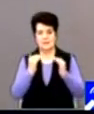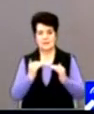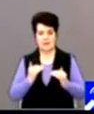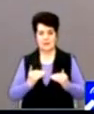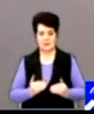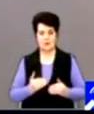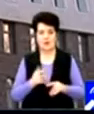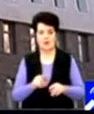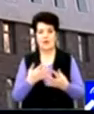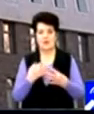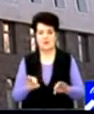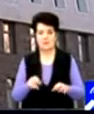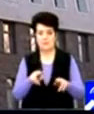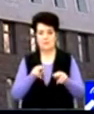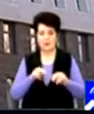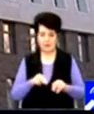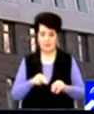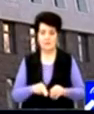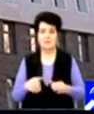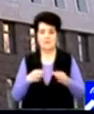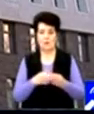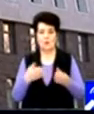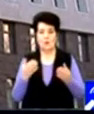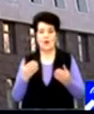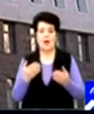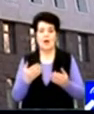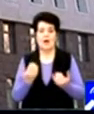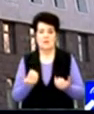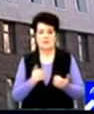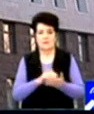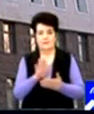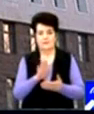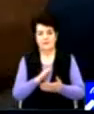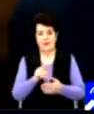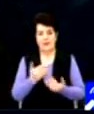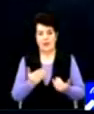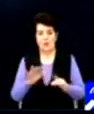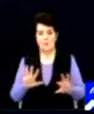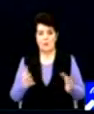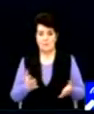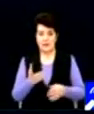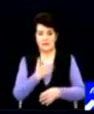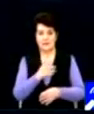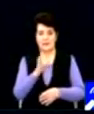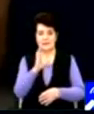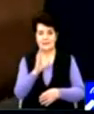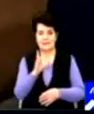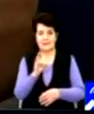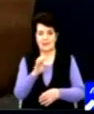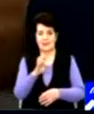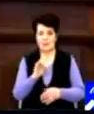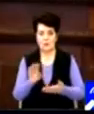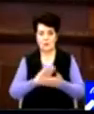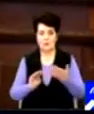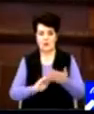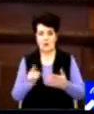care au acces în Parlament. Toate solicitările blocului electoral au fost respinse de magistrați. La un moment dat, democratul Sergiu Sârbu a recitat o fabulă